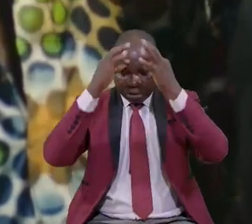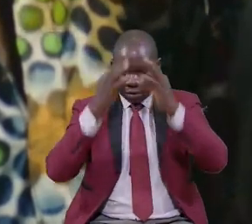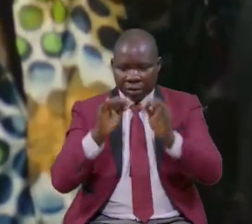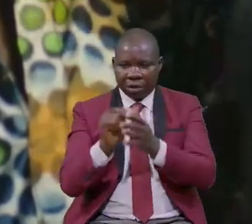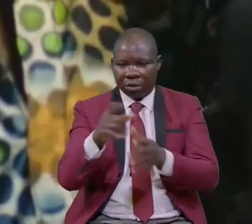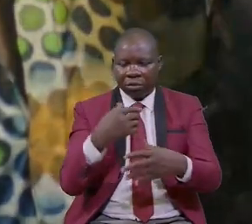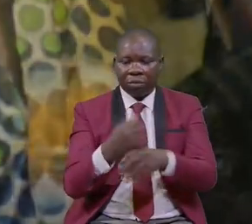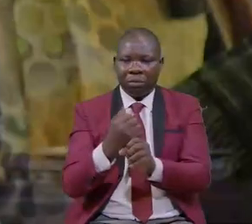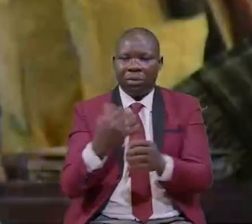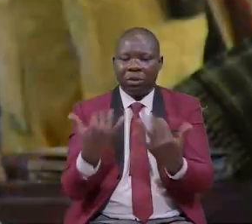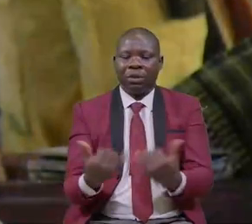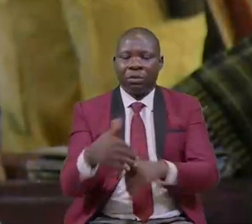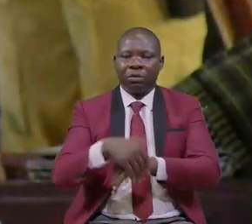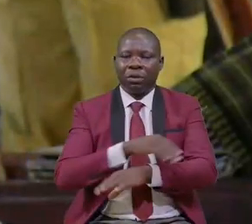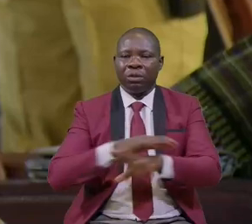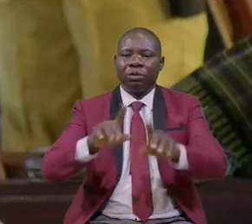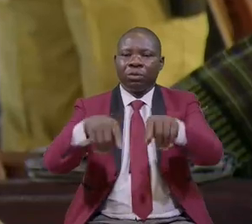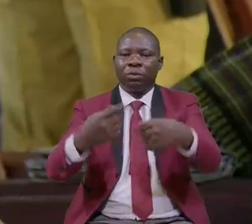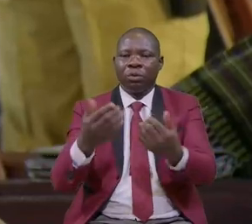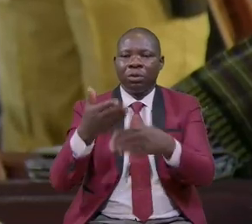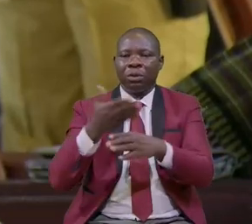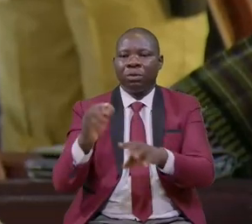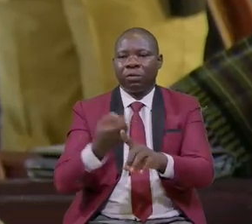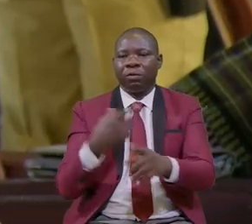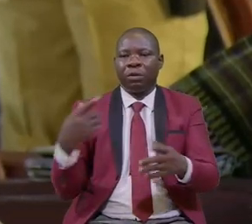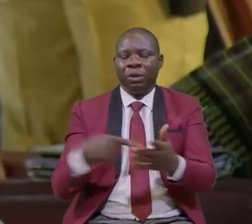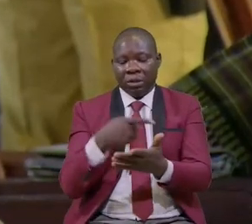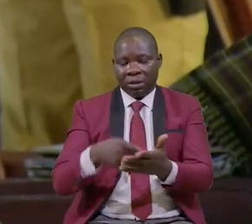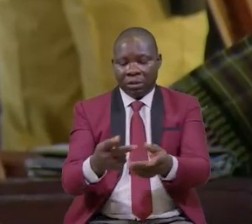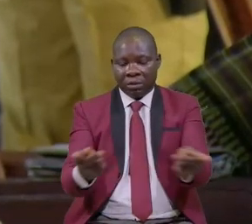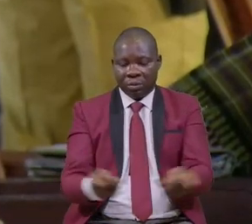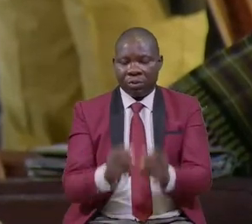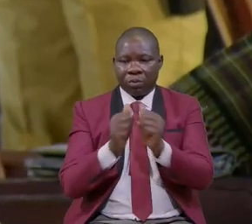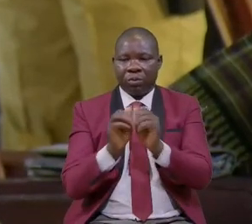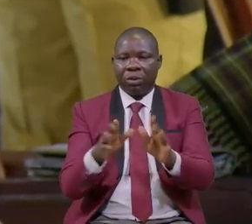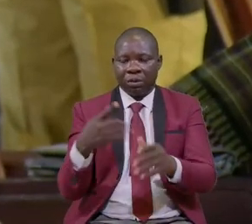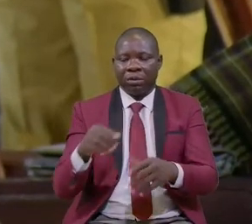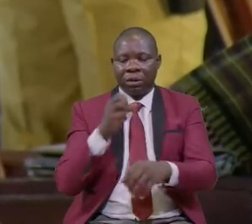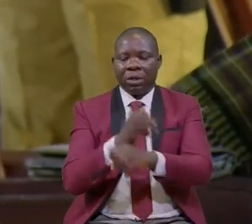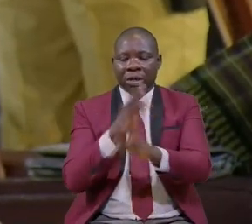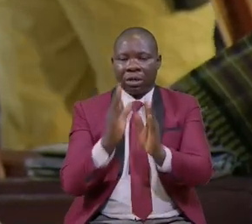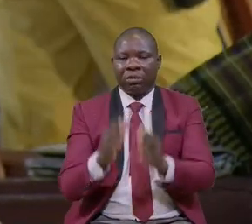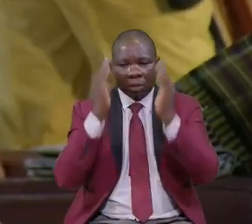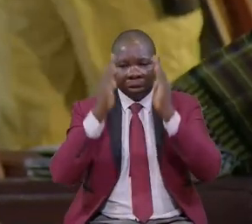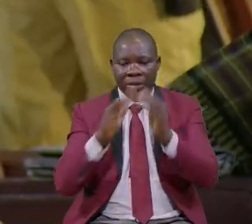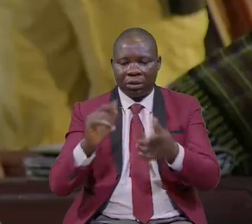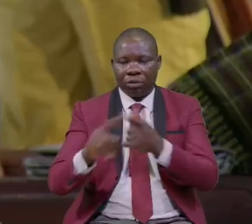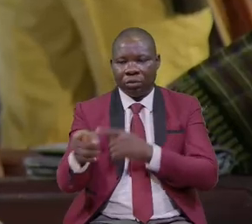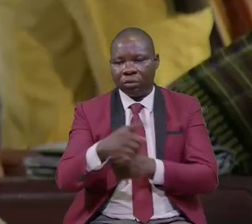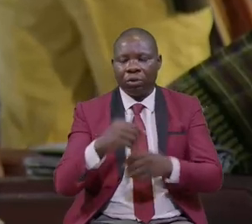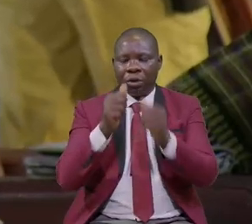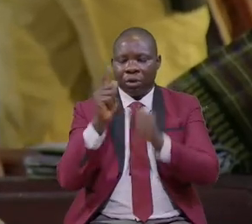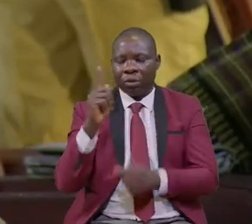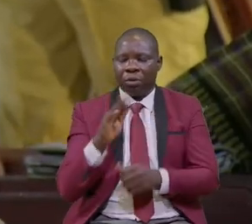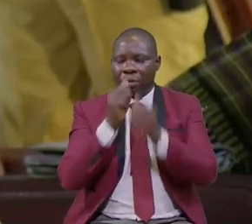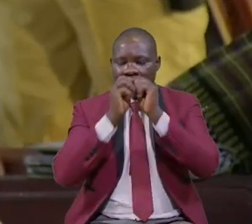que tu as prise ce soir. Ne quitte pas ce lieu sans que le conseiller ne